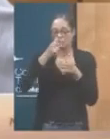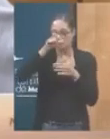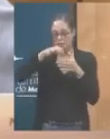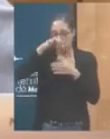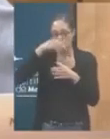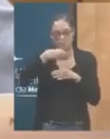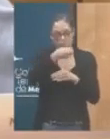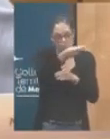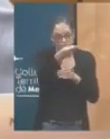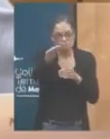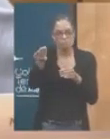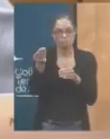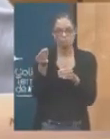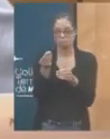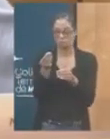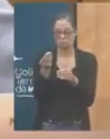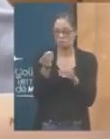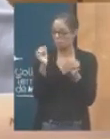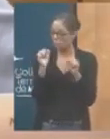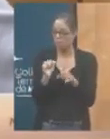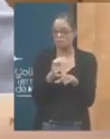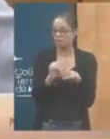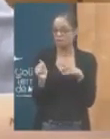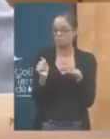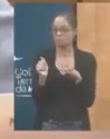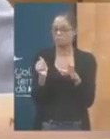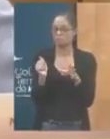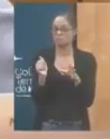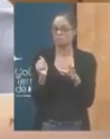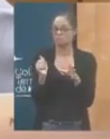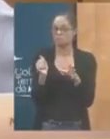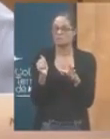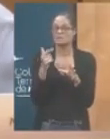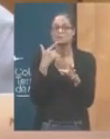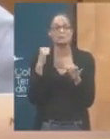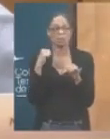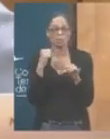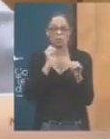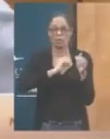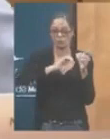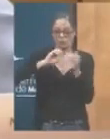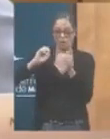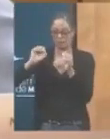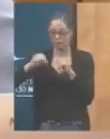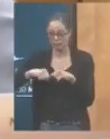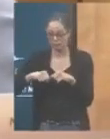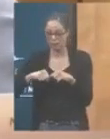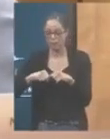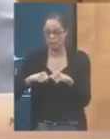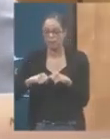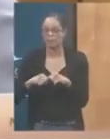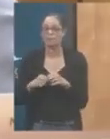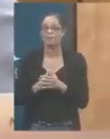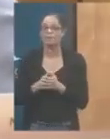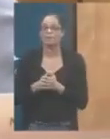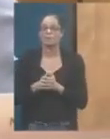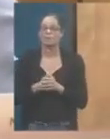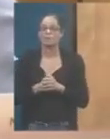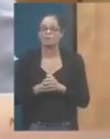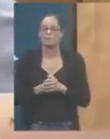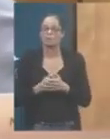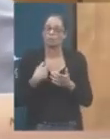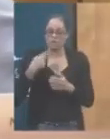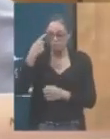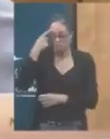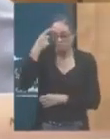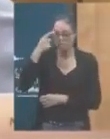S'il ne le fait pas, je suis capable de le faire, si l'élu me permet de lui envoyer, en donnant son adresse mail. Je pense qu'il